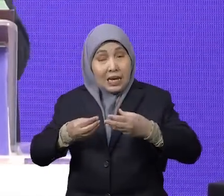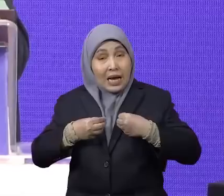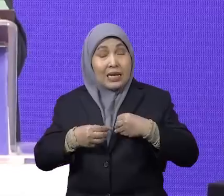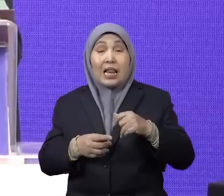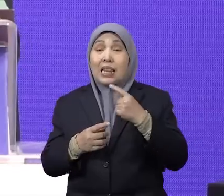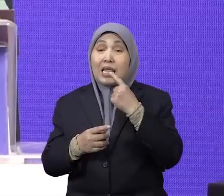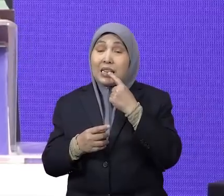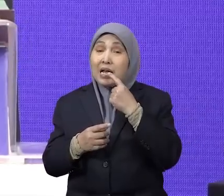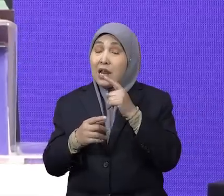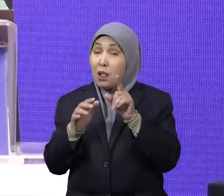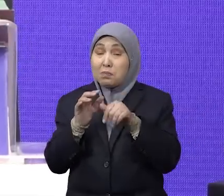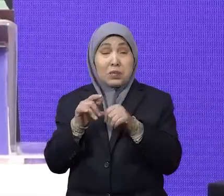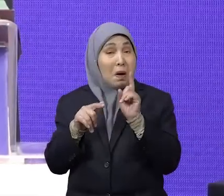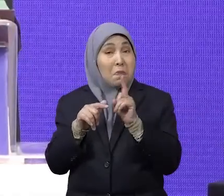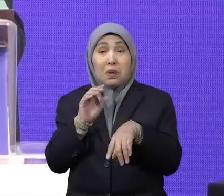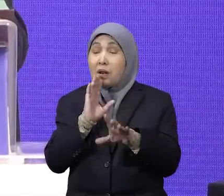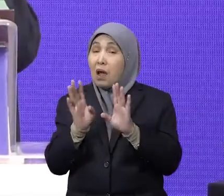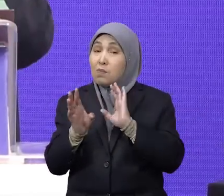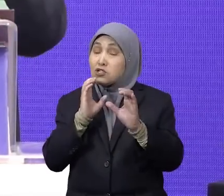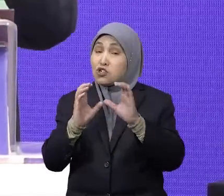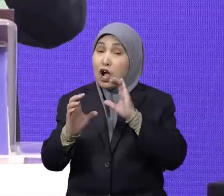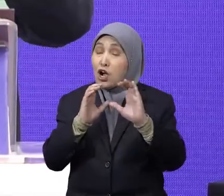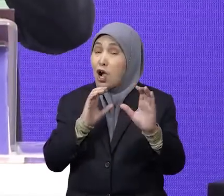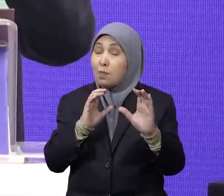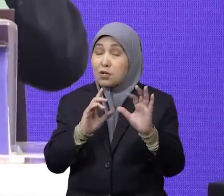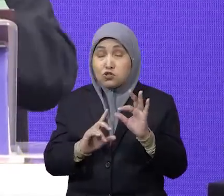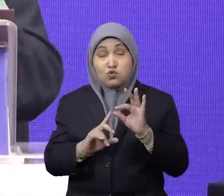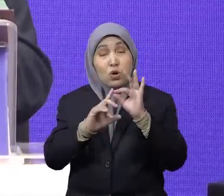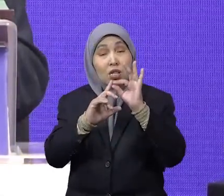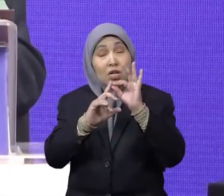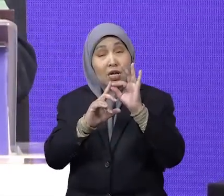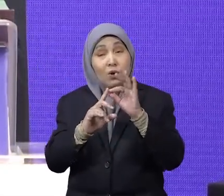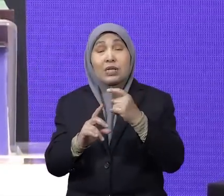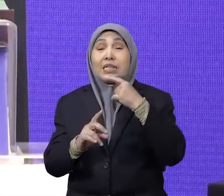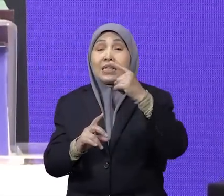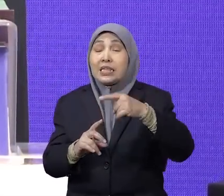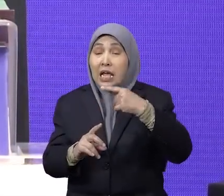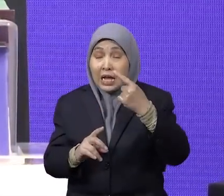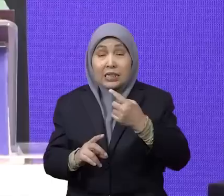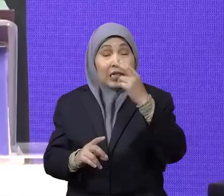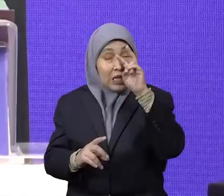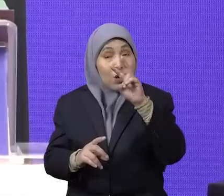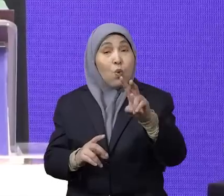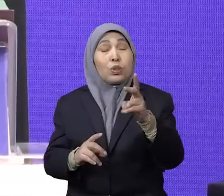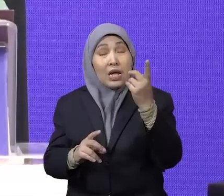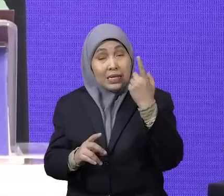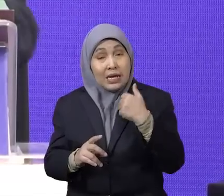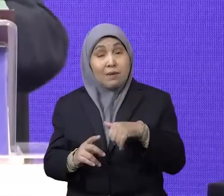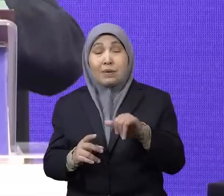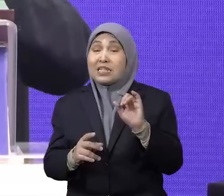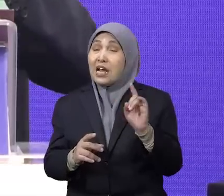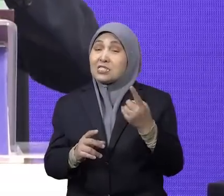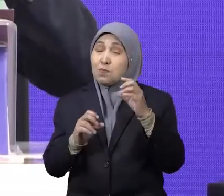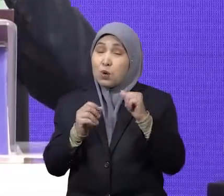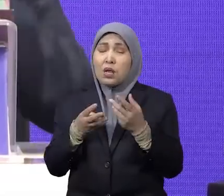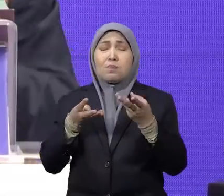maknanya lidah dia dah tak boleh nak bertutur melainkan dia hanya illa, kalau kita tengok tadi dia kata wadhkur rabbaka kathira ni,